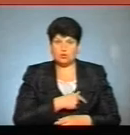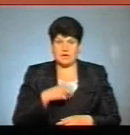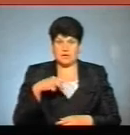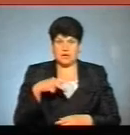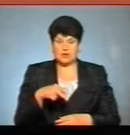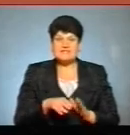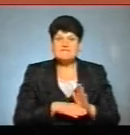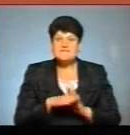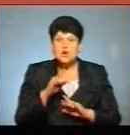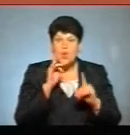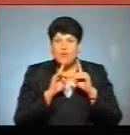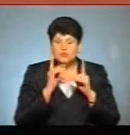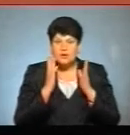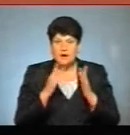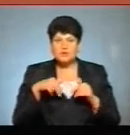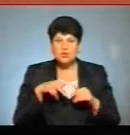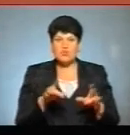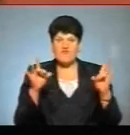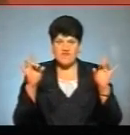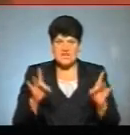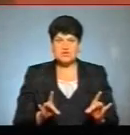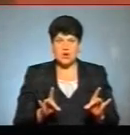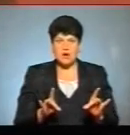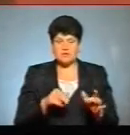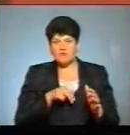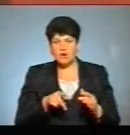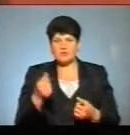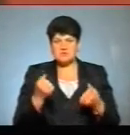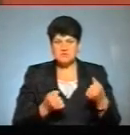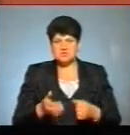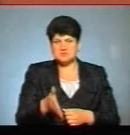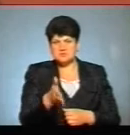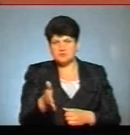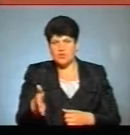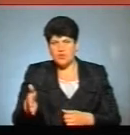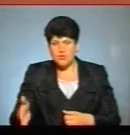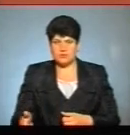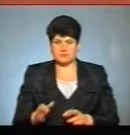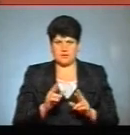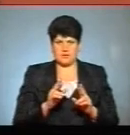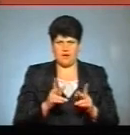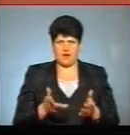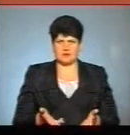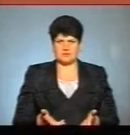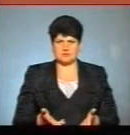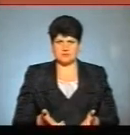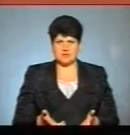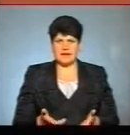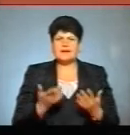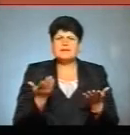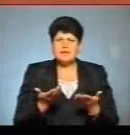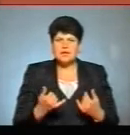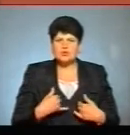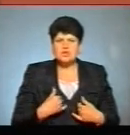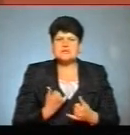це Верховної Ради депутати, йдуть в ресторан, виходять з машини, здороваються за руки, ну як? Який в нас зараз має